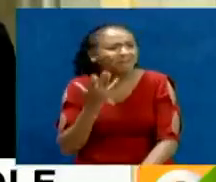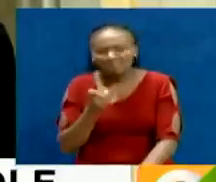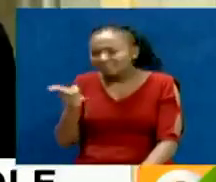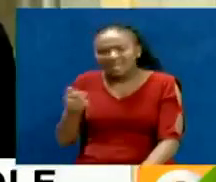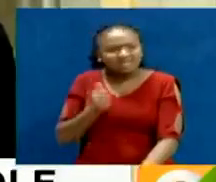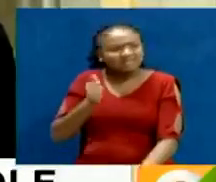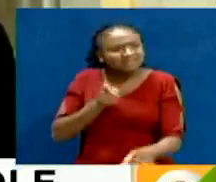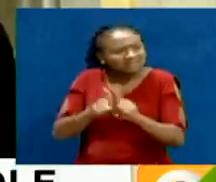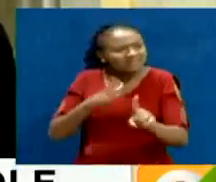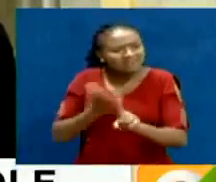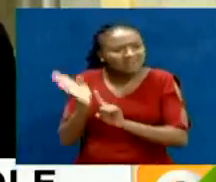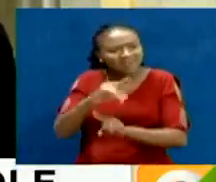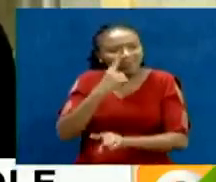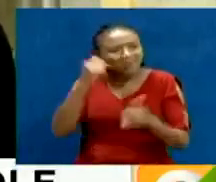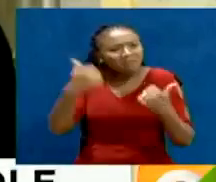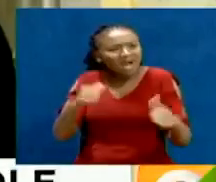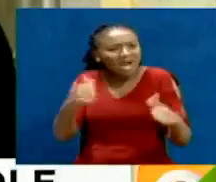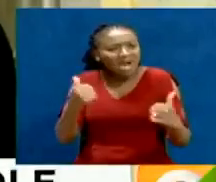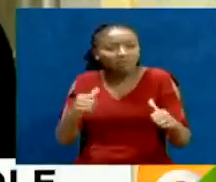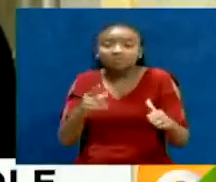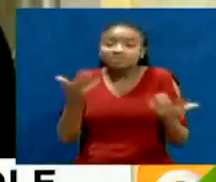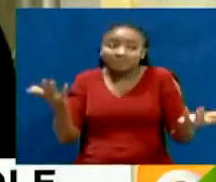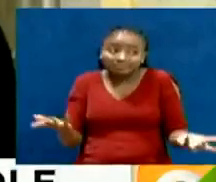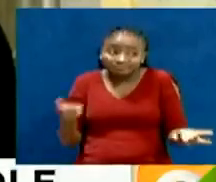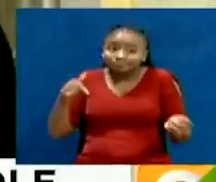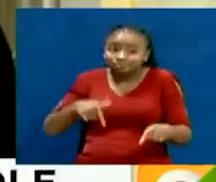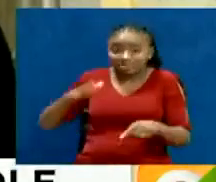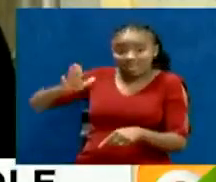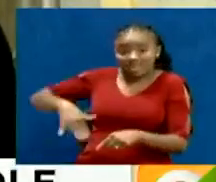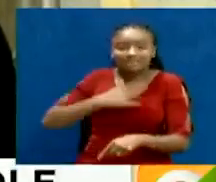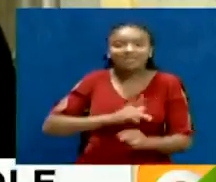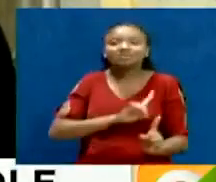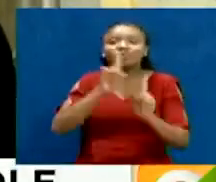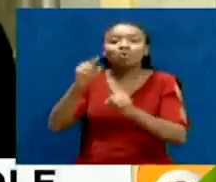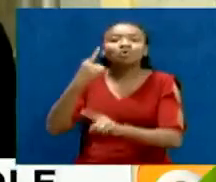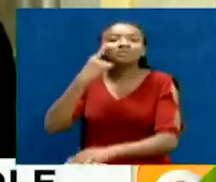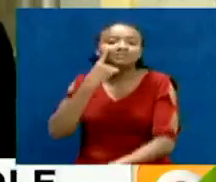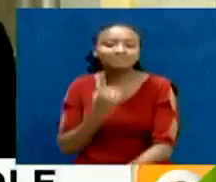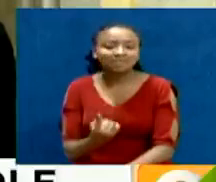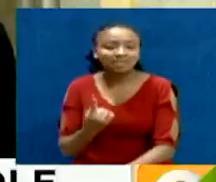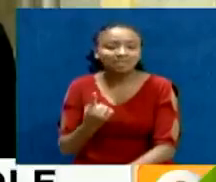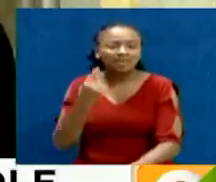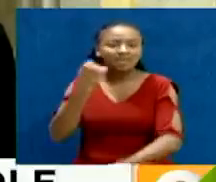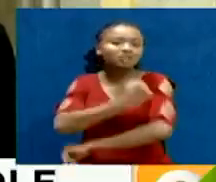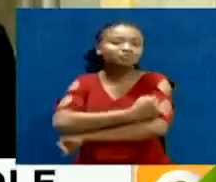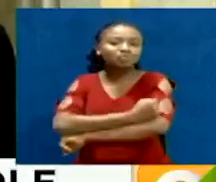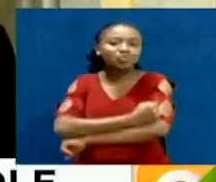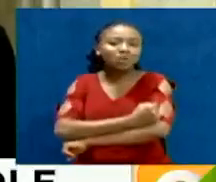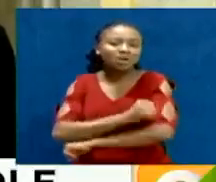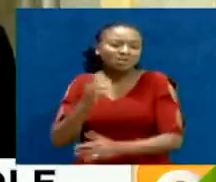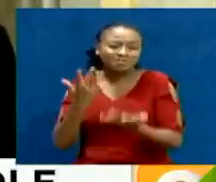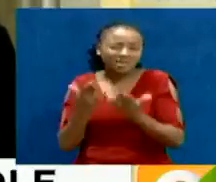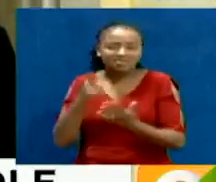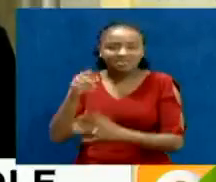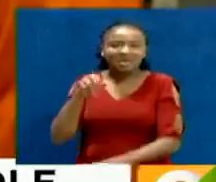Michelle mbona hajafika? Nikamwambia, ah, leo amechelewa, hebu kimbia uangalie. Uangalie, labda